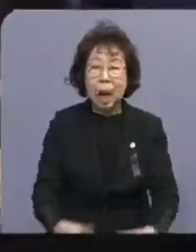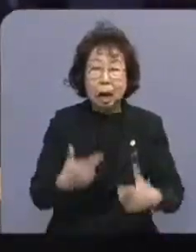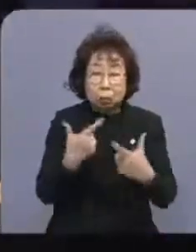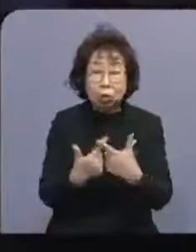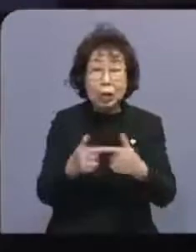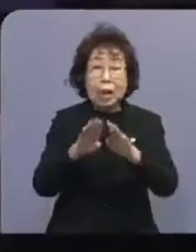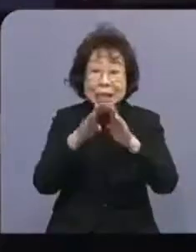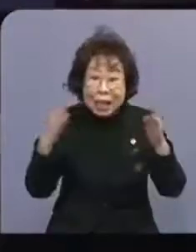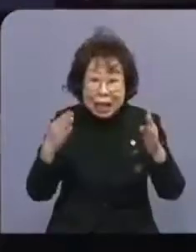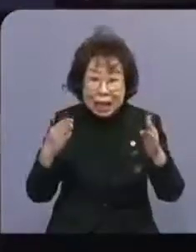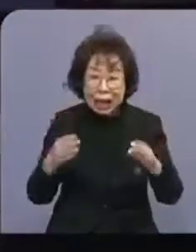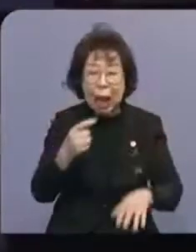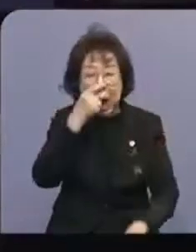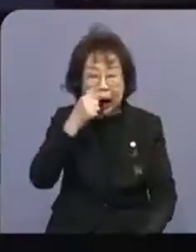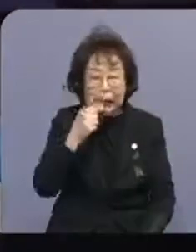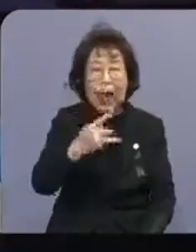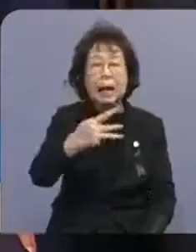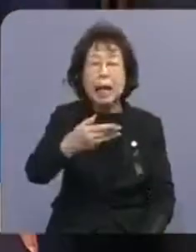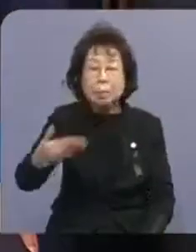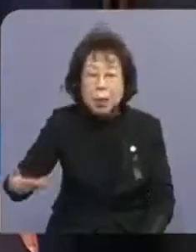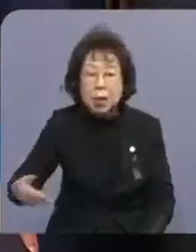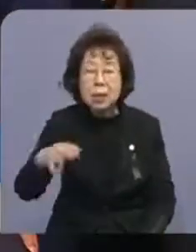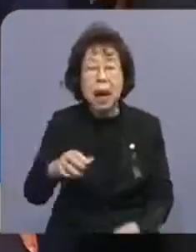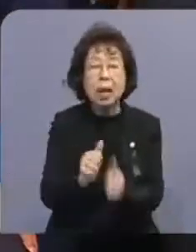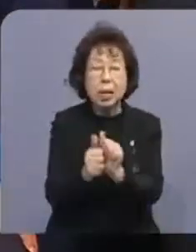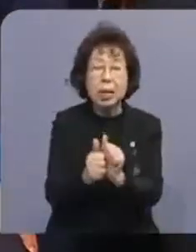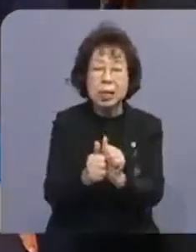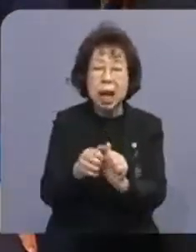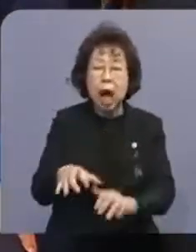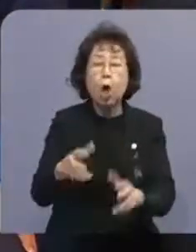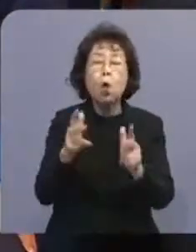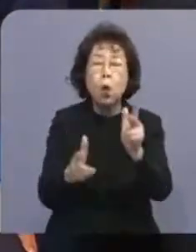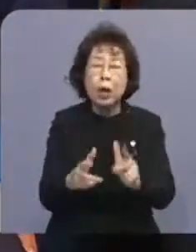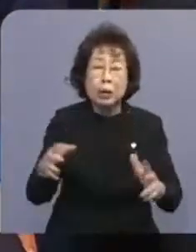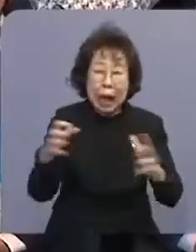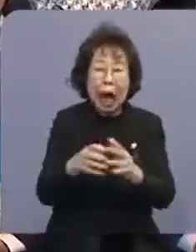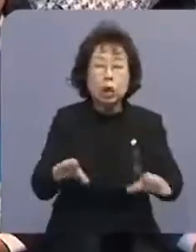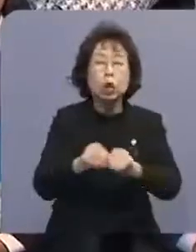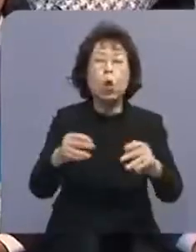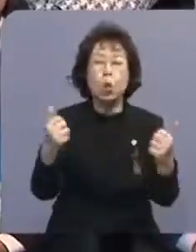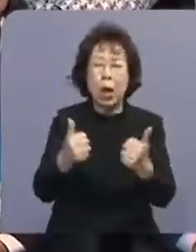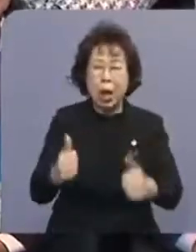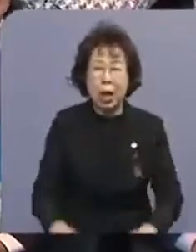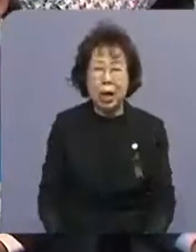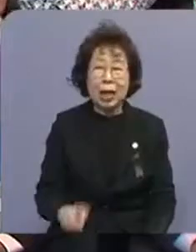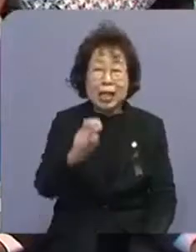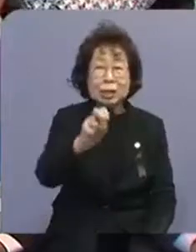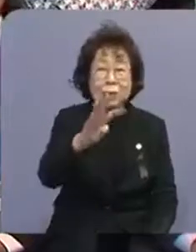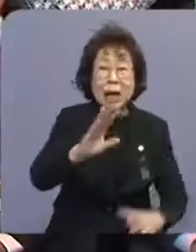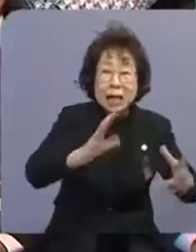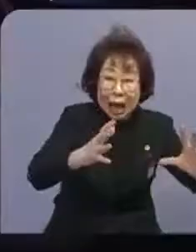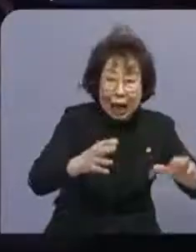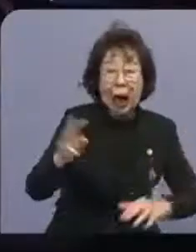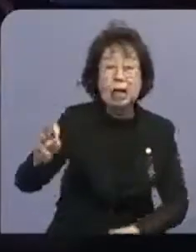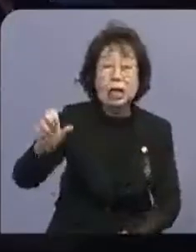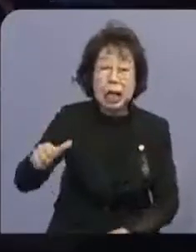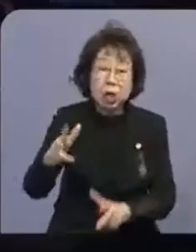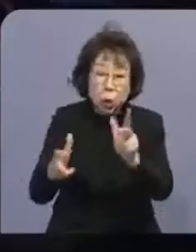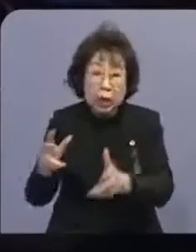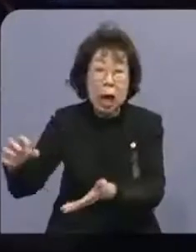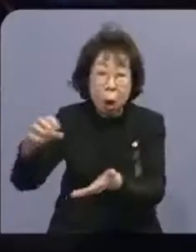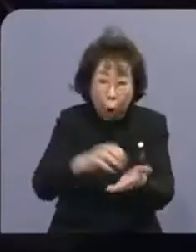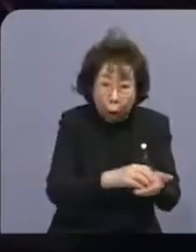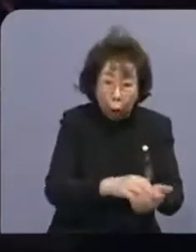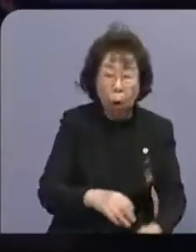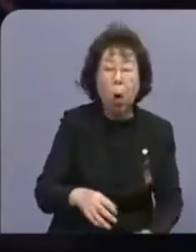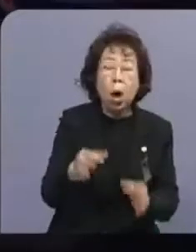부산에서 열리고 있는 아시아태평양 지역 예탁결제회사 협의체 정기총회. 24개국 35개 예탁결제